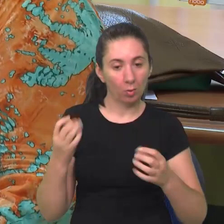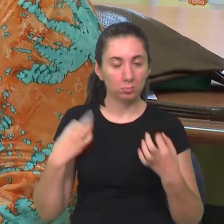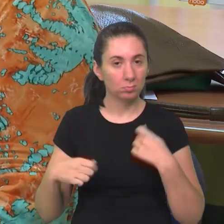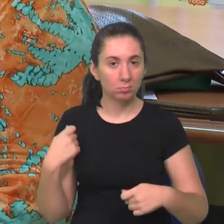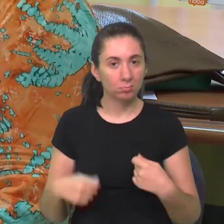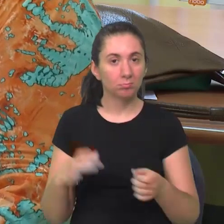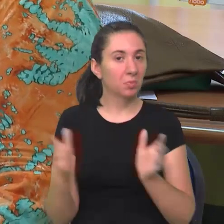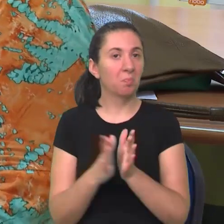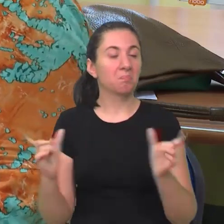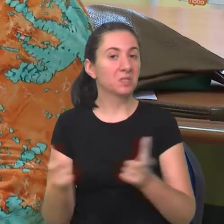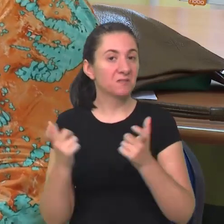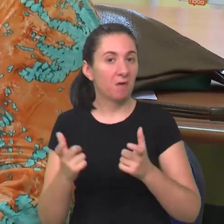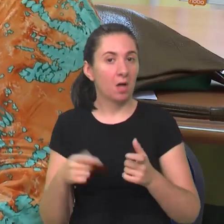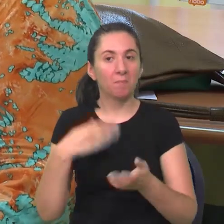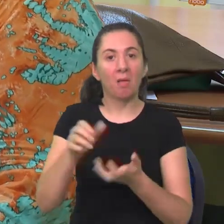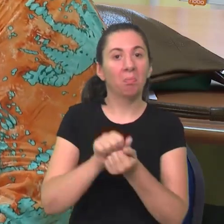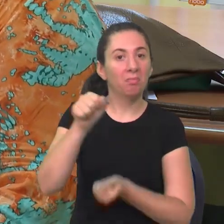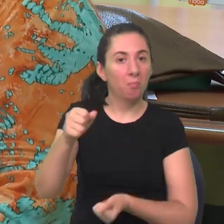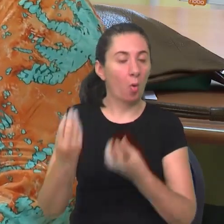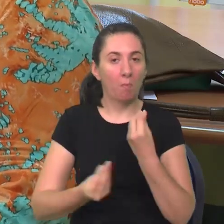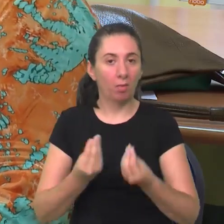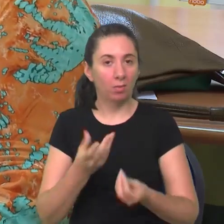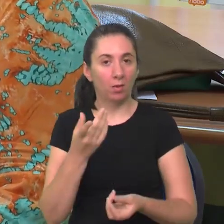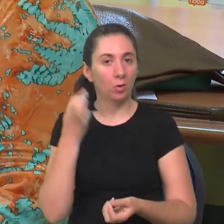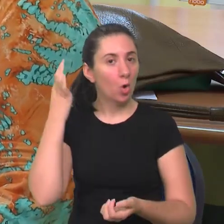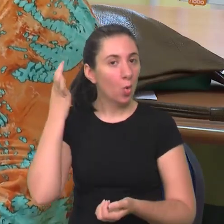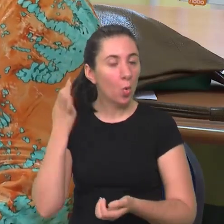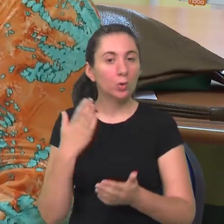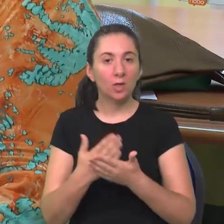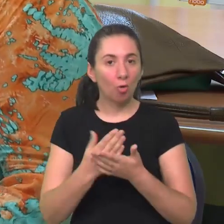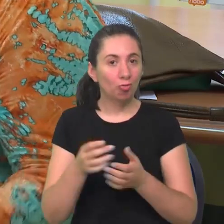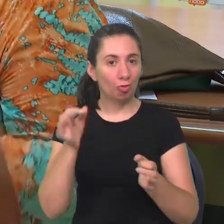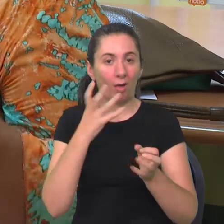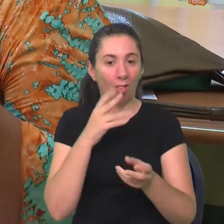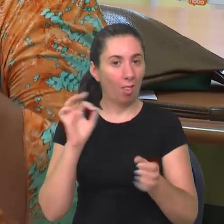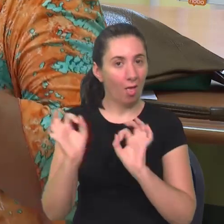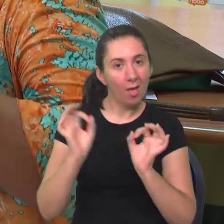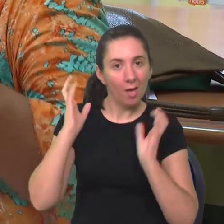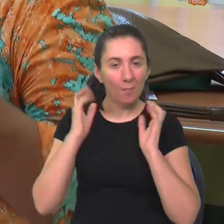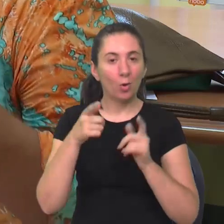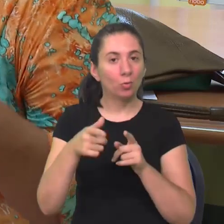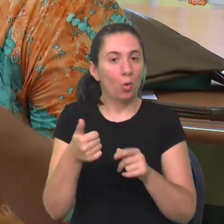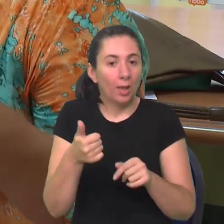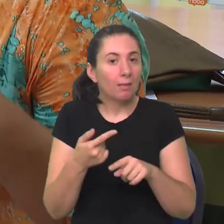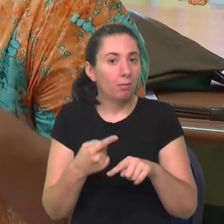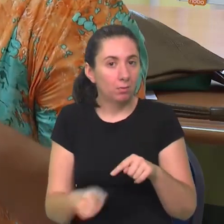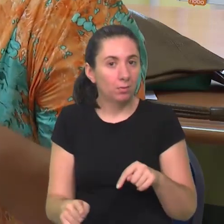priliku na svadbu, dodjelu diplome, znači kosa se tu uređuje, jer je to sve jedan dio